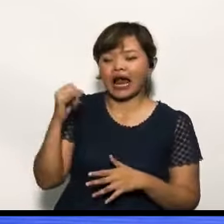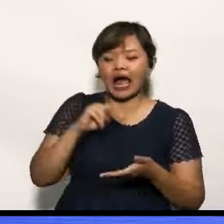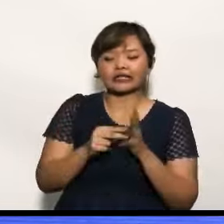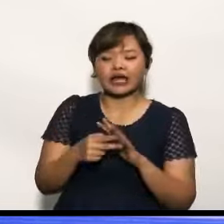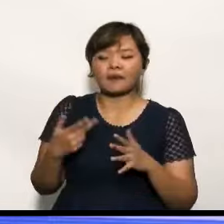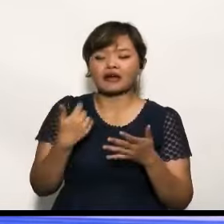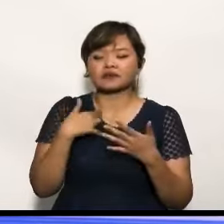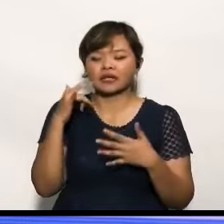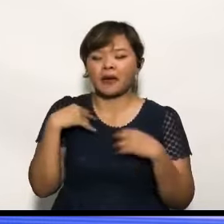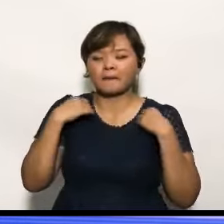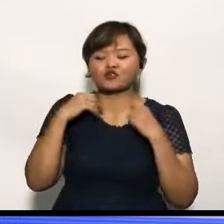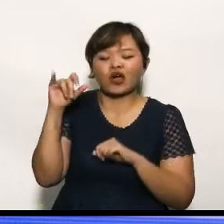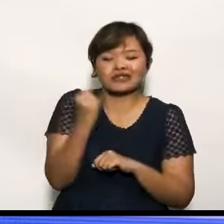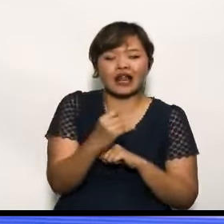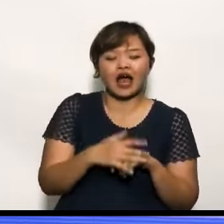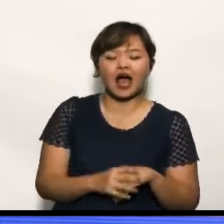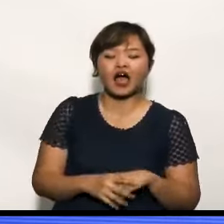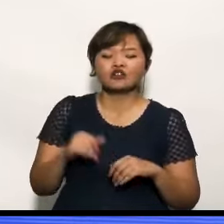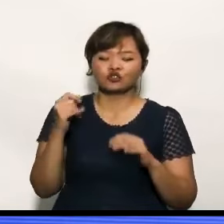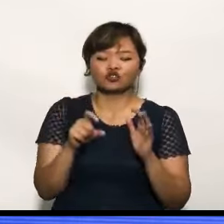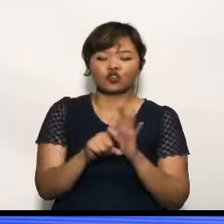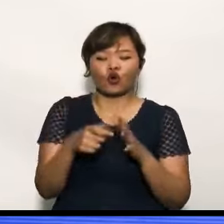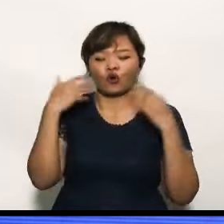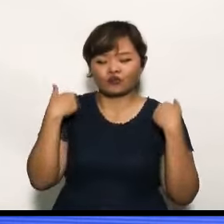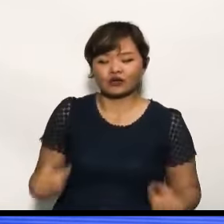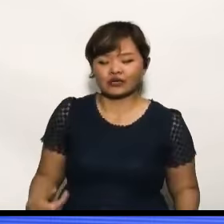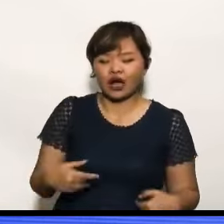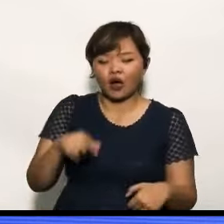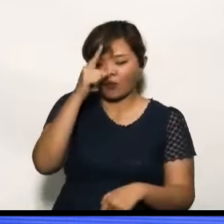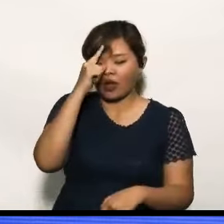Pakai kaos kutang, ya, abis itu main ski.